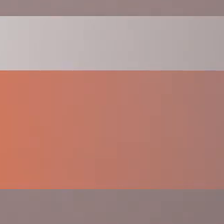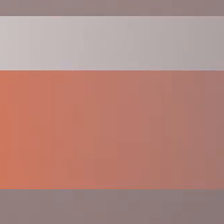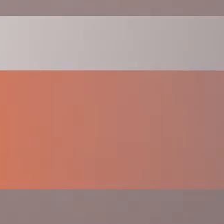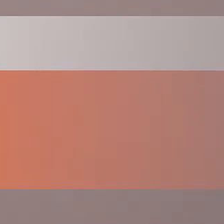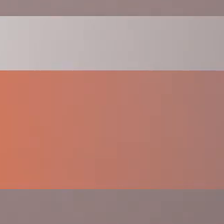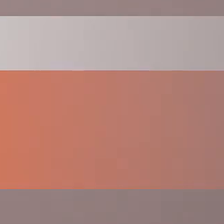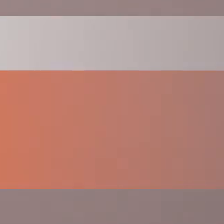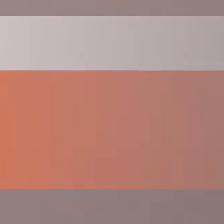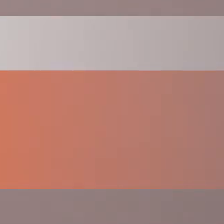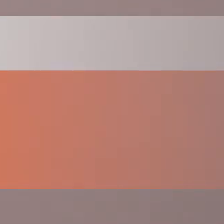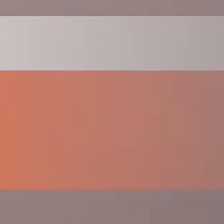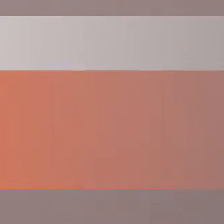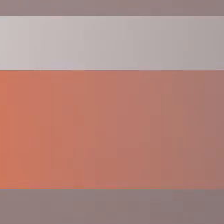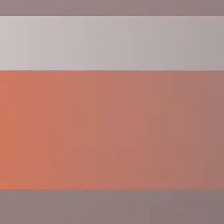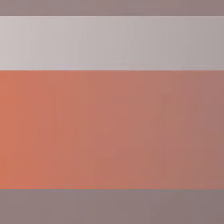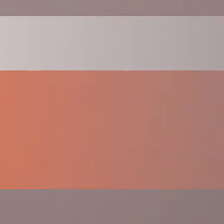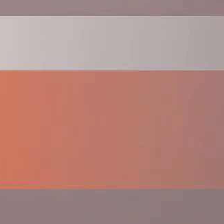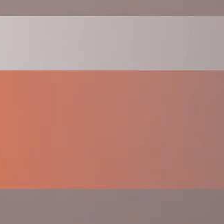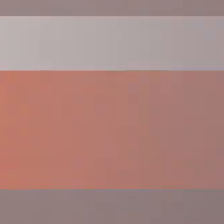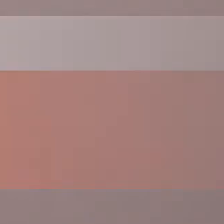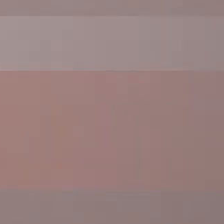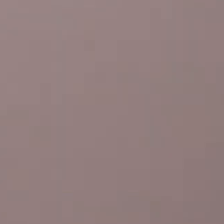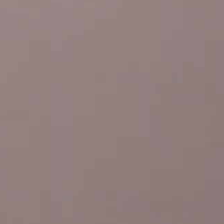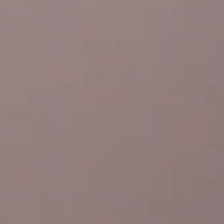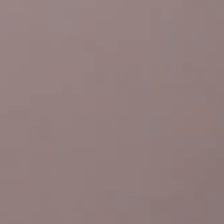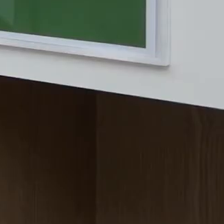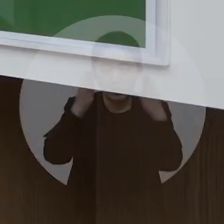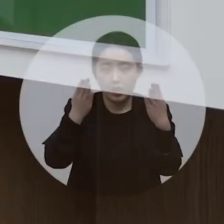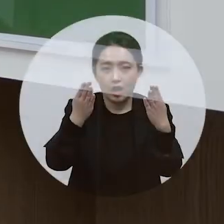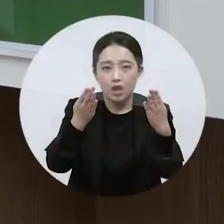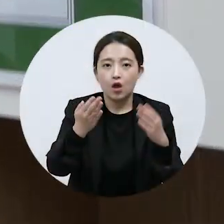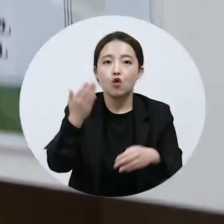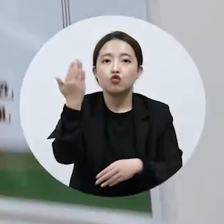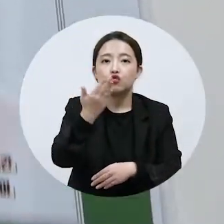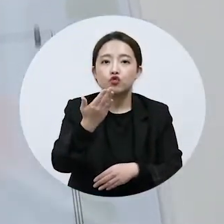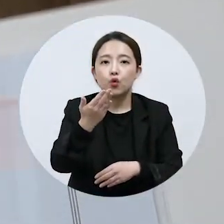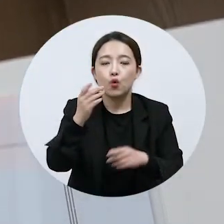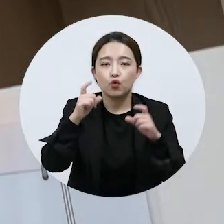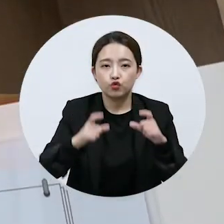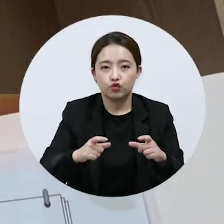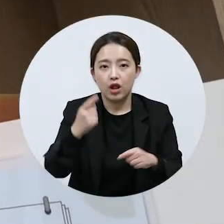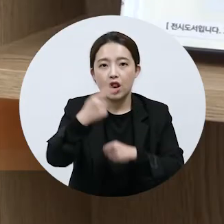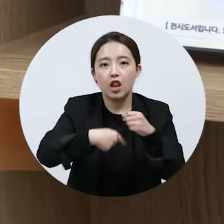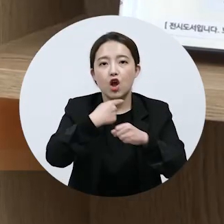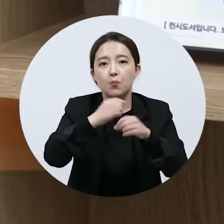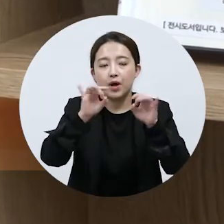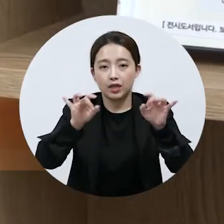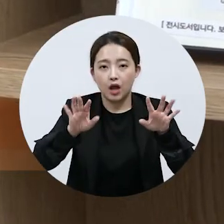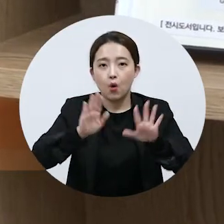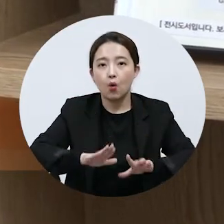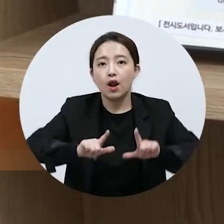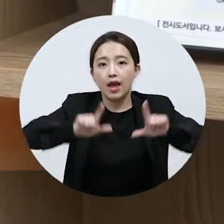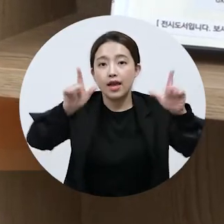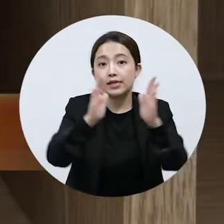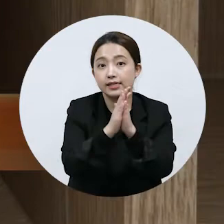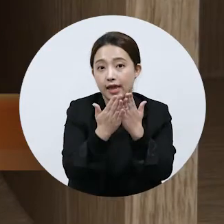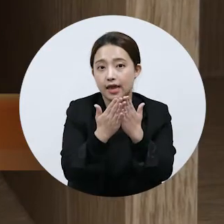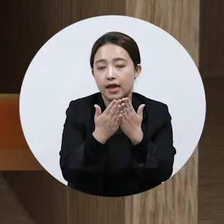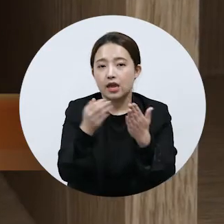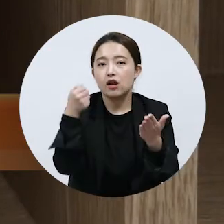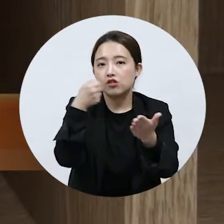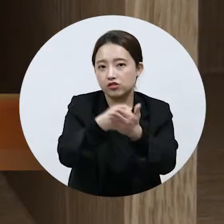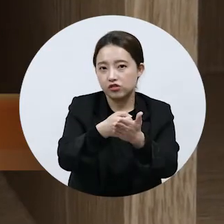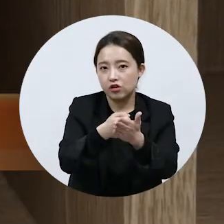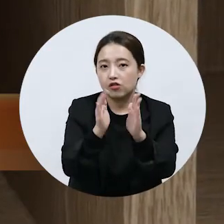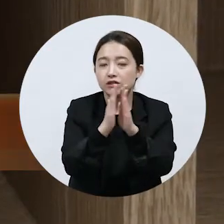2021년 구로의 책으로 선포합니다. 구로구는 매년 주민들과 함께 올해의 책을 선정하며